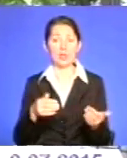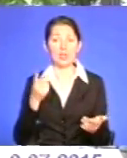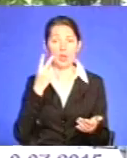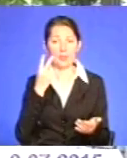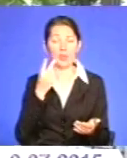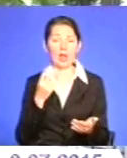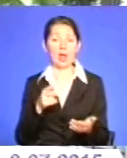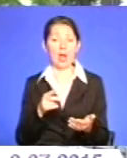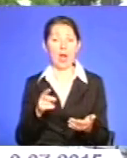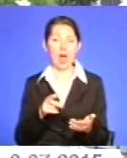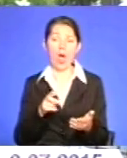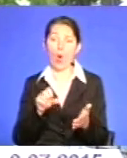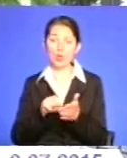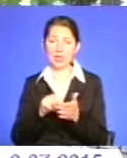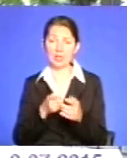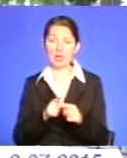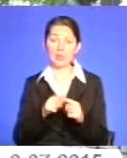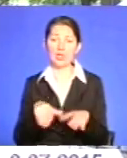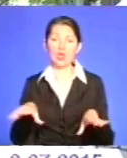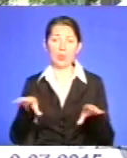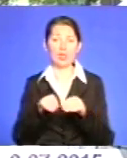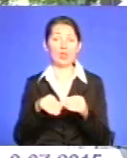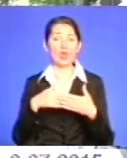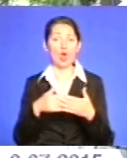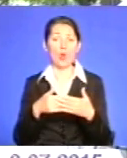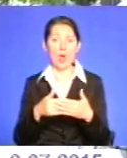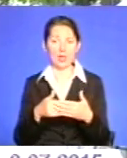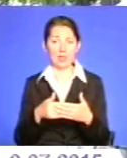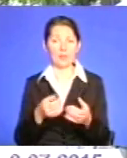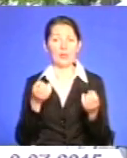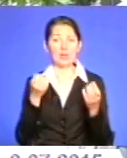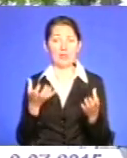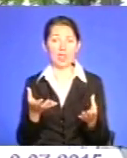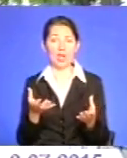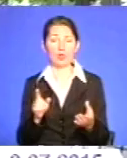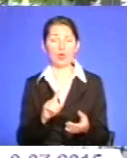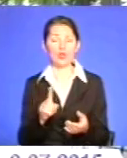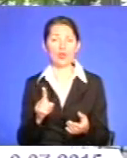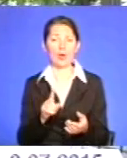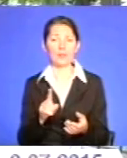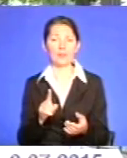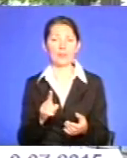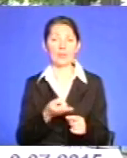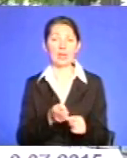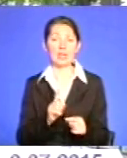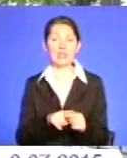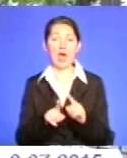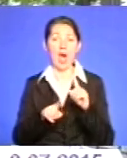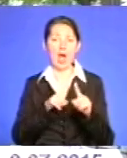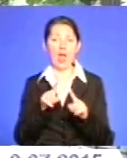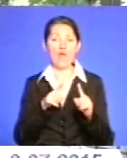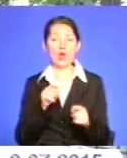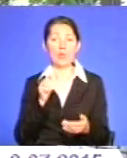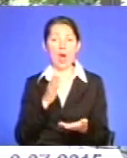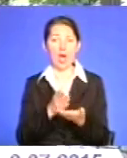учасникам цієї об'єднаної громади. Звичайно, що ця реформа, вона